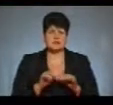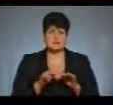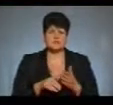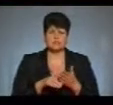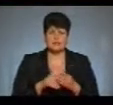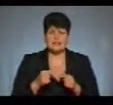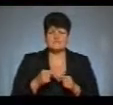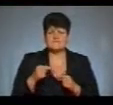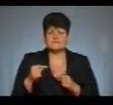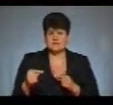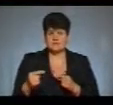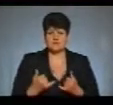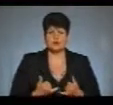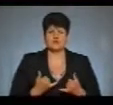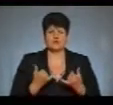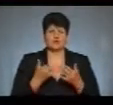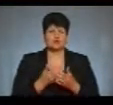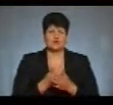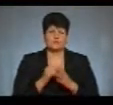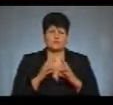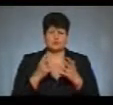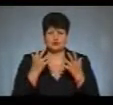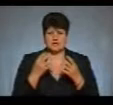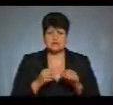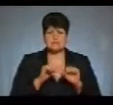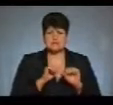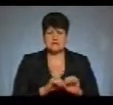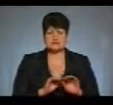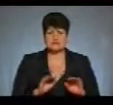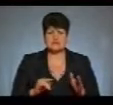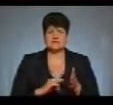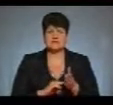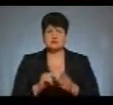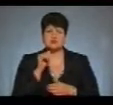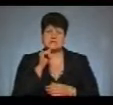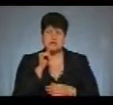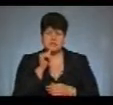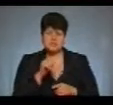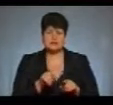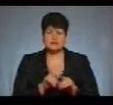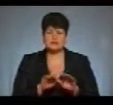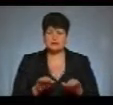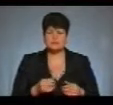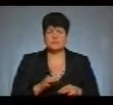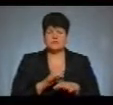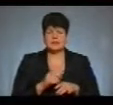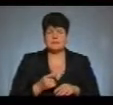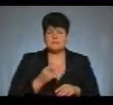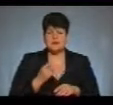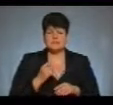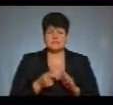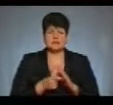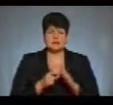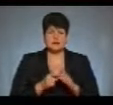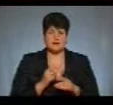відстані» приурочили до Міжнародного дня захисту дітей, який відзначатимуть завтра. Також для дітей провели майстер-клас, організували